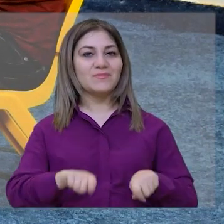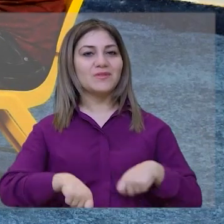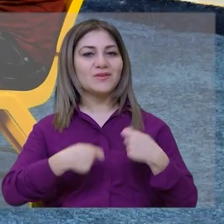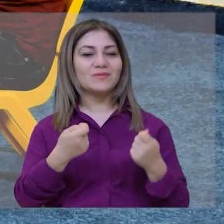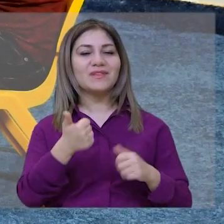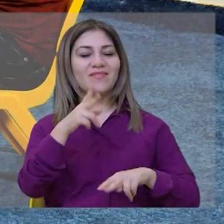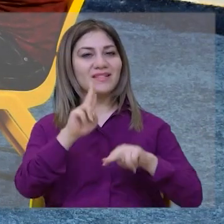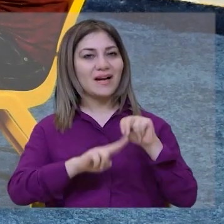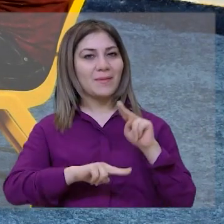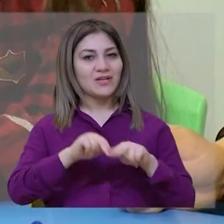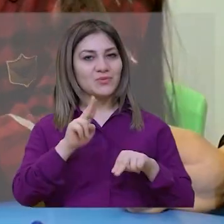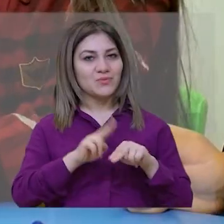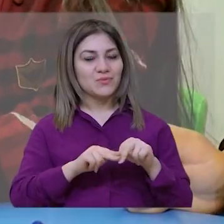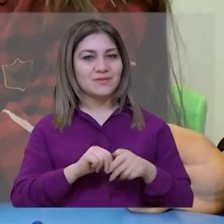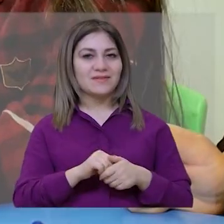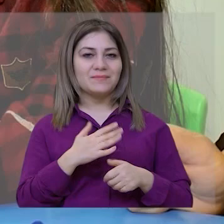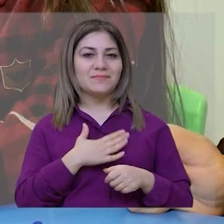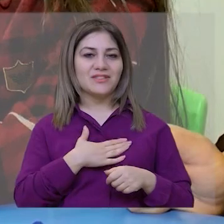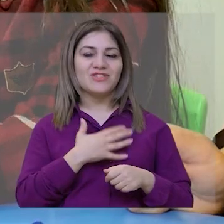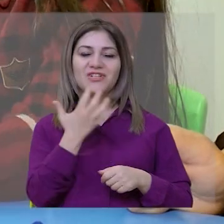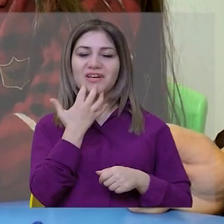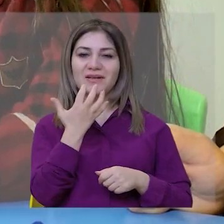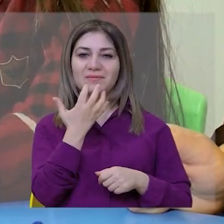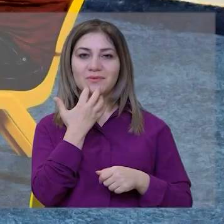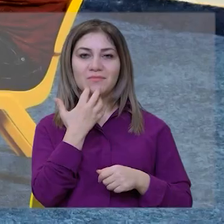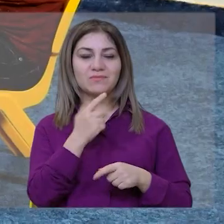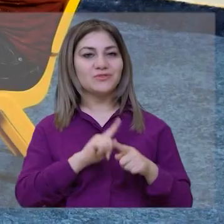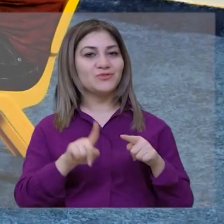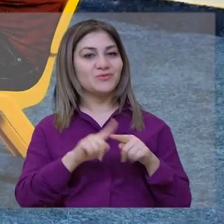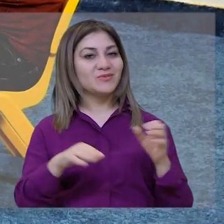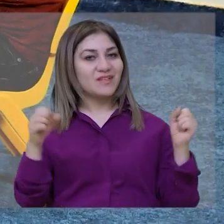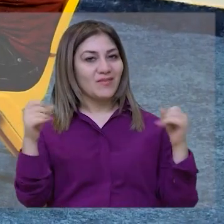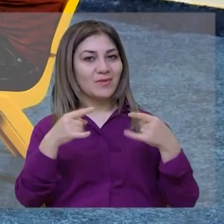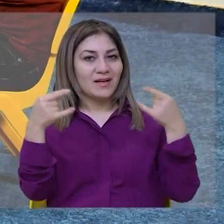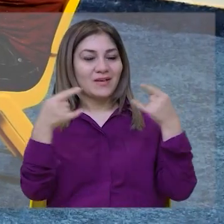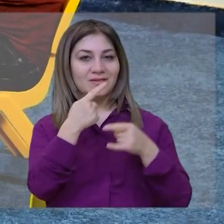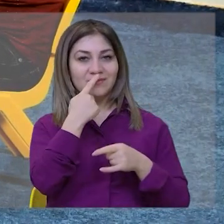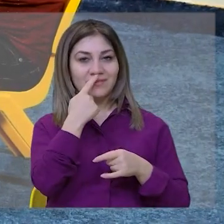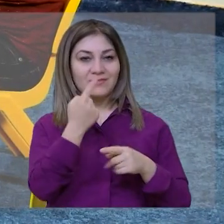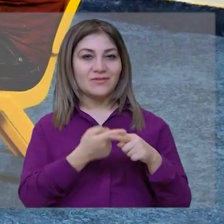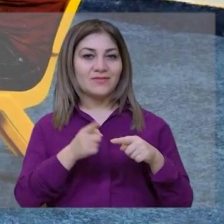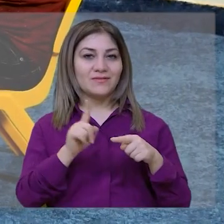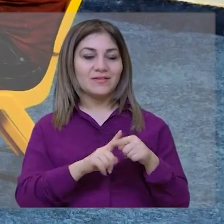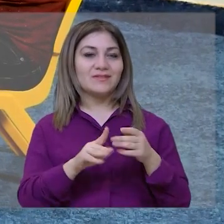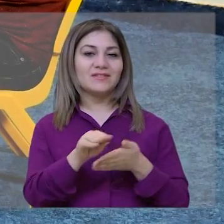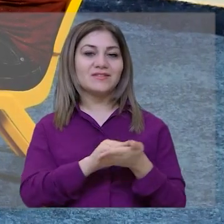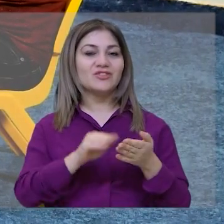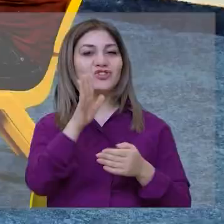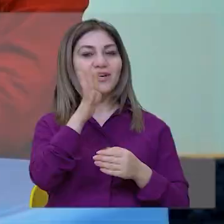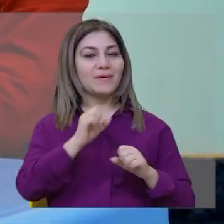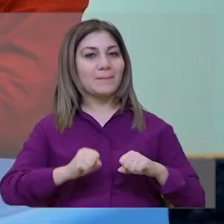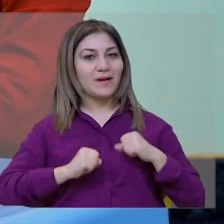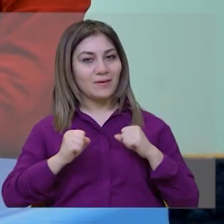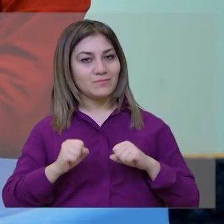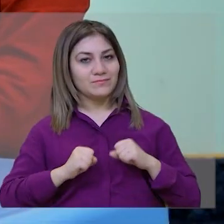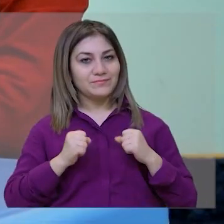մեր բարձր տրամադրությունը, մեր ջերմությունը։ Արագ հավաքվում ենք հեռուստաէկրանների մոտ, որովհետև կրկին ժամն է